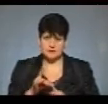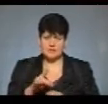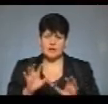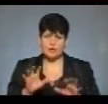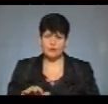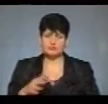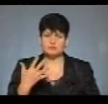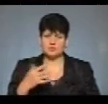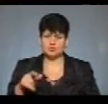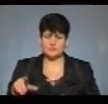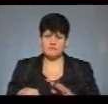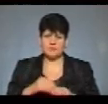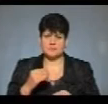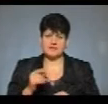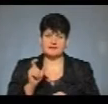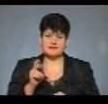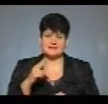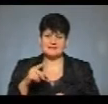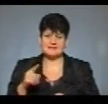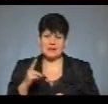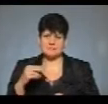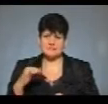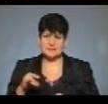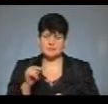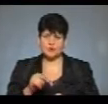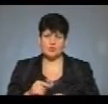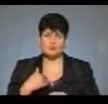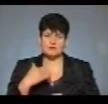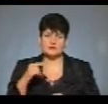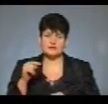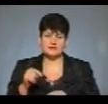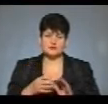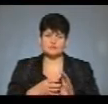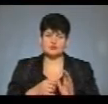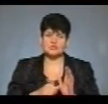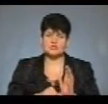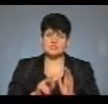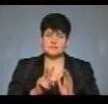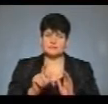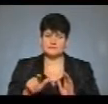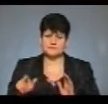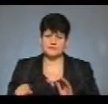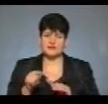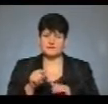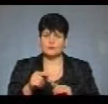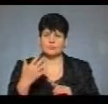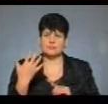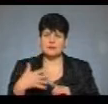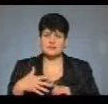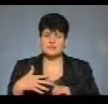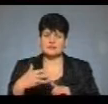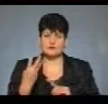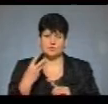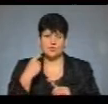з 5 кандидатів обрали Євгена Здебського. За нього проголосували 1962 особи. Він – 53-річний